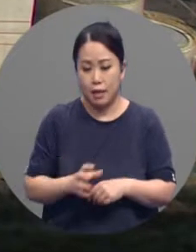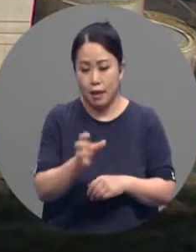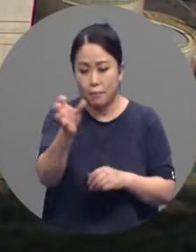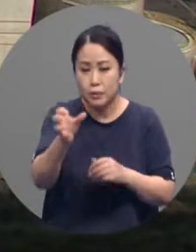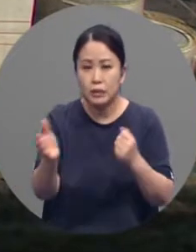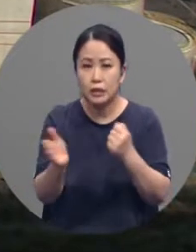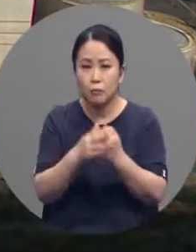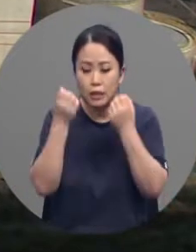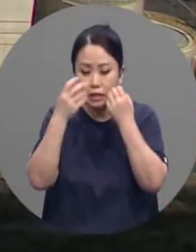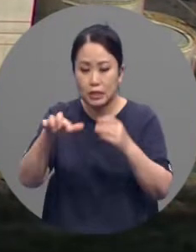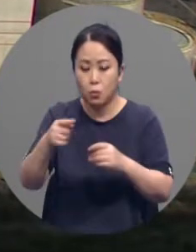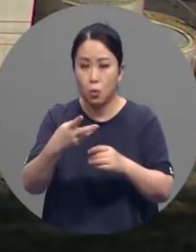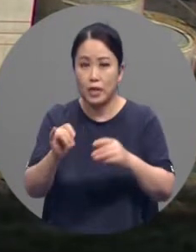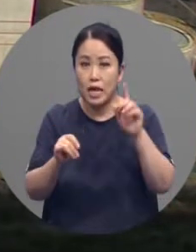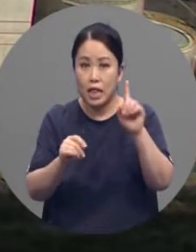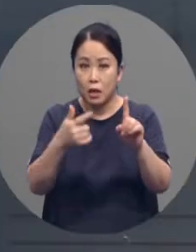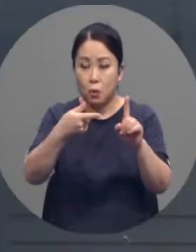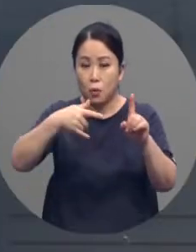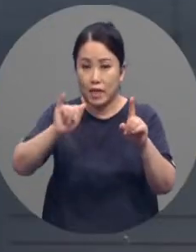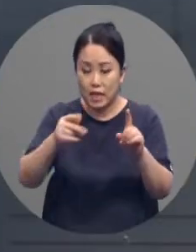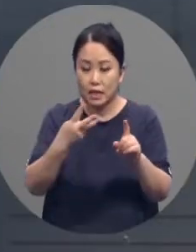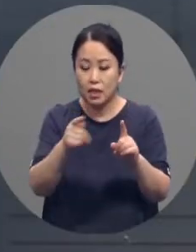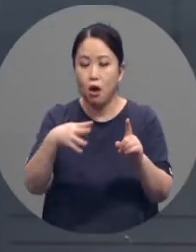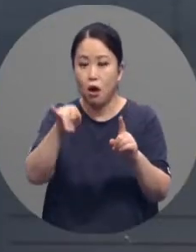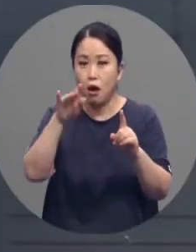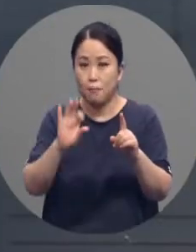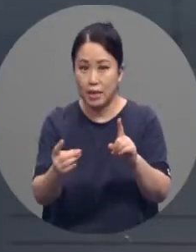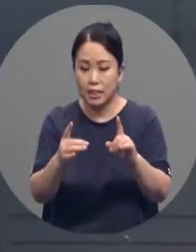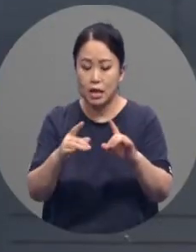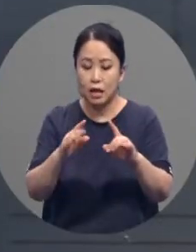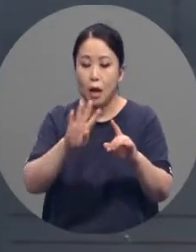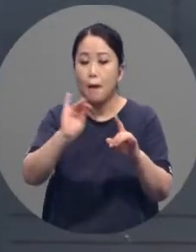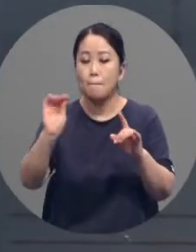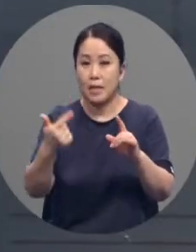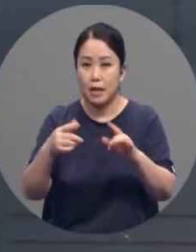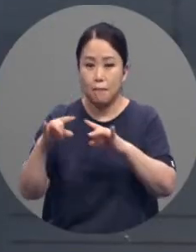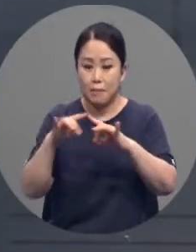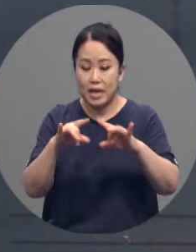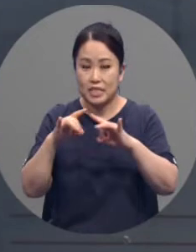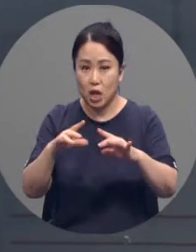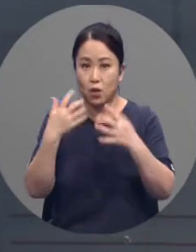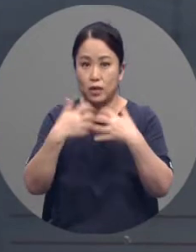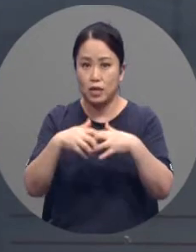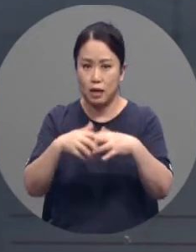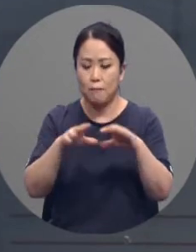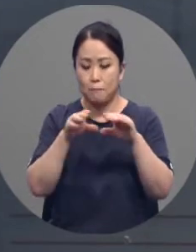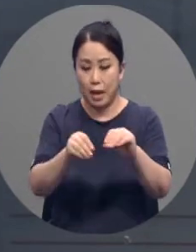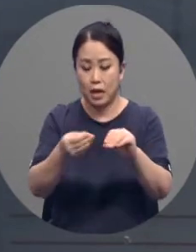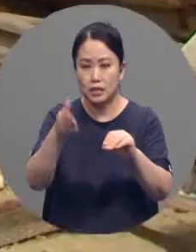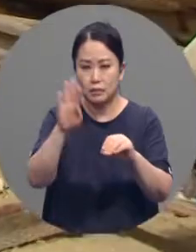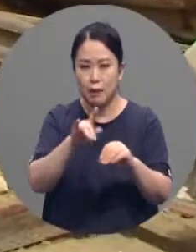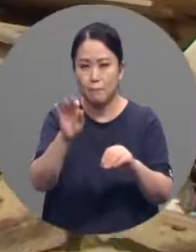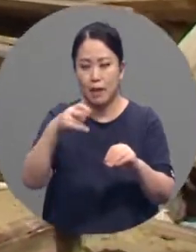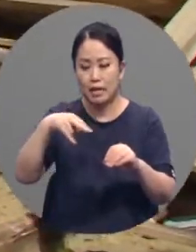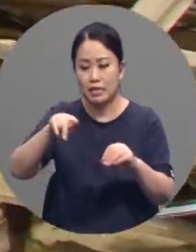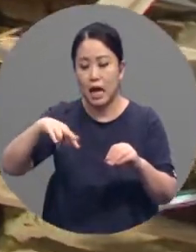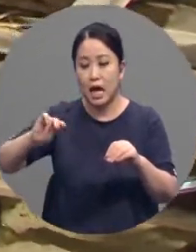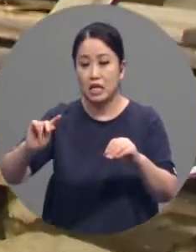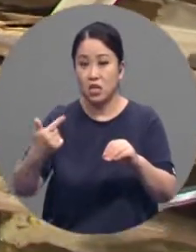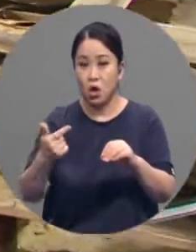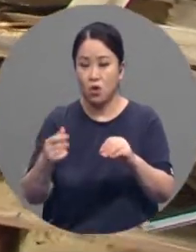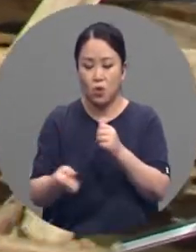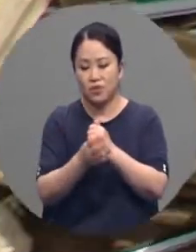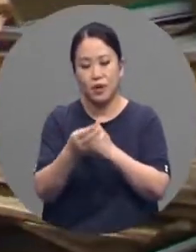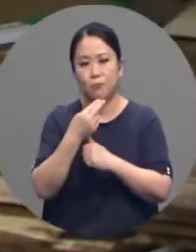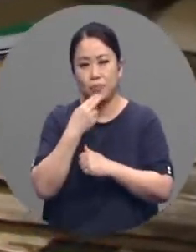영향으로 신고리 원전 1호기 터빈 발전기가 가동을 멈췄지만 방사선 영향은 없는 것으로 전해졌습니다. 부산에서